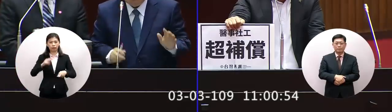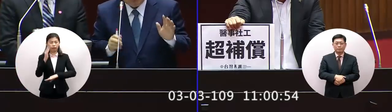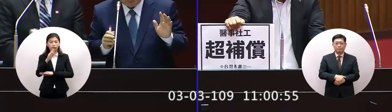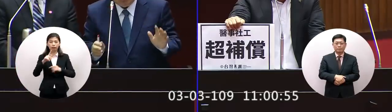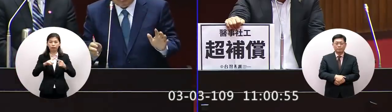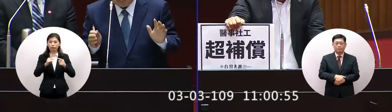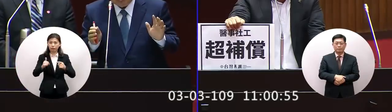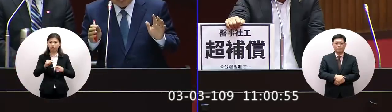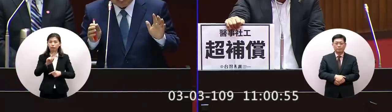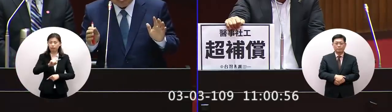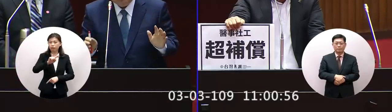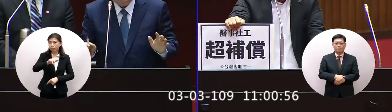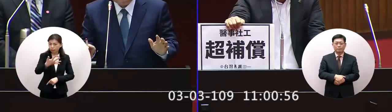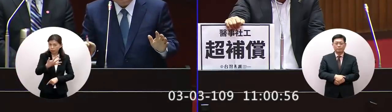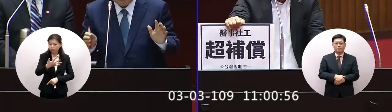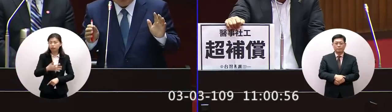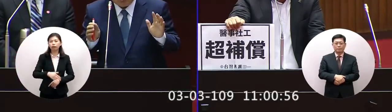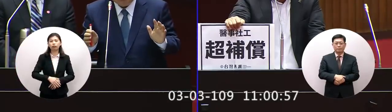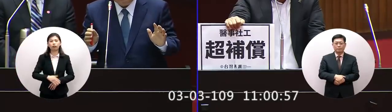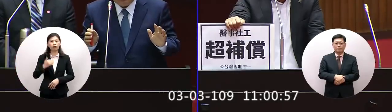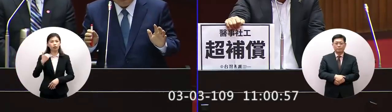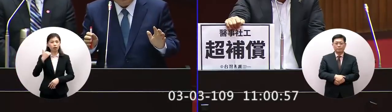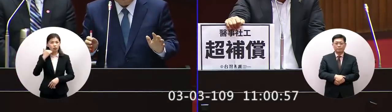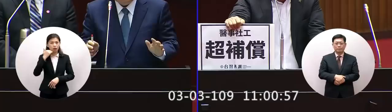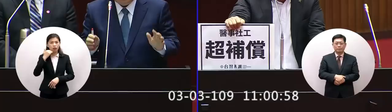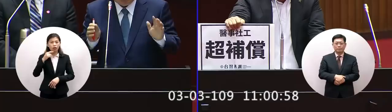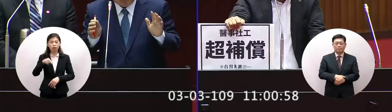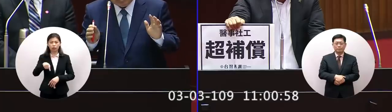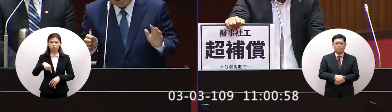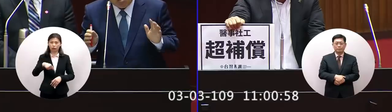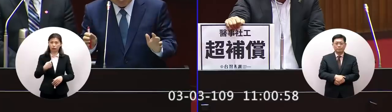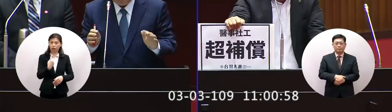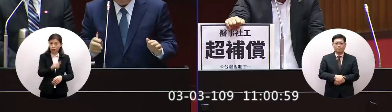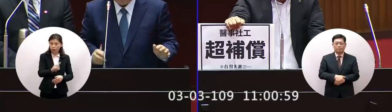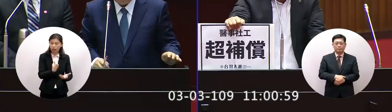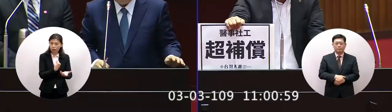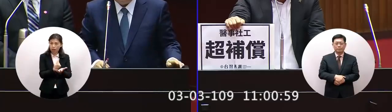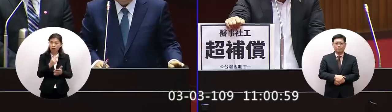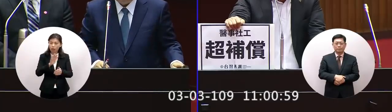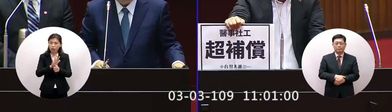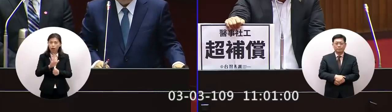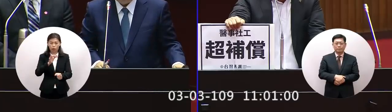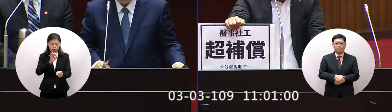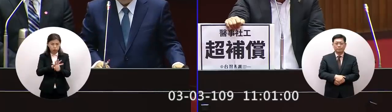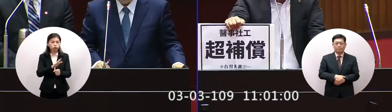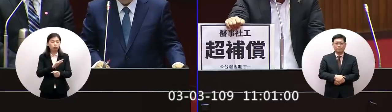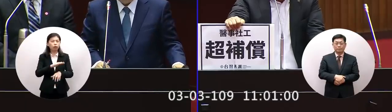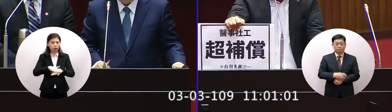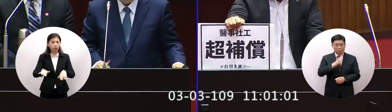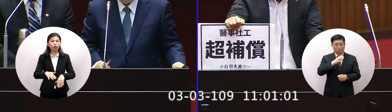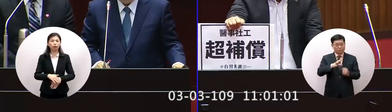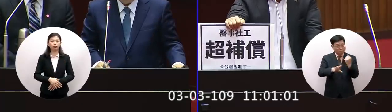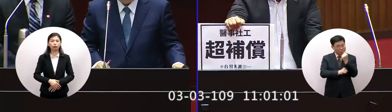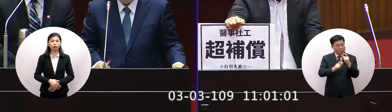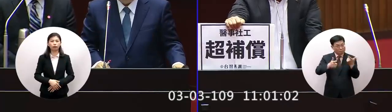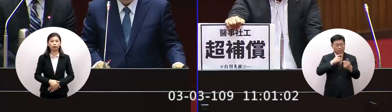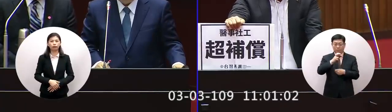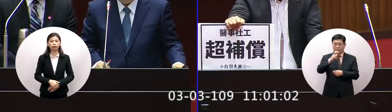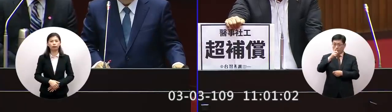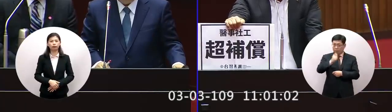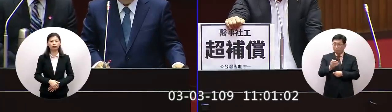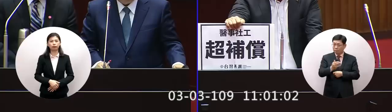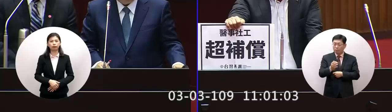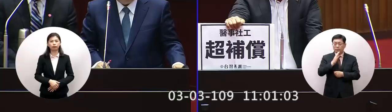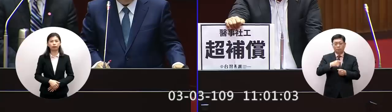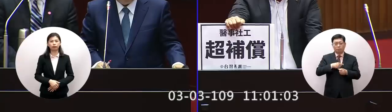的。那任何有从事这个工作的，那我们都会补助。谢谢。 总的金额是差不多20亿，会直